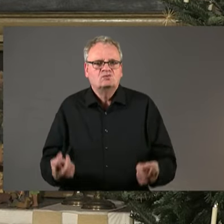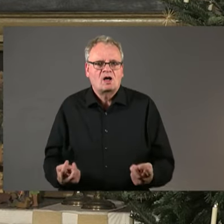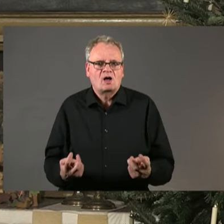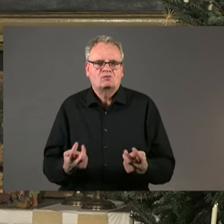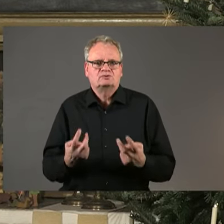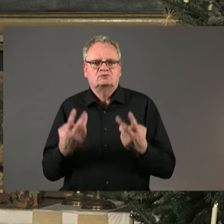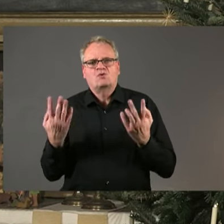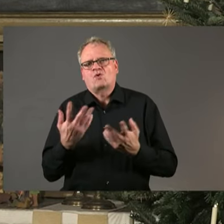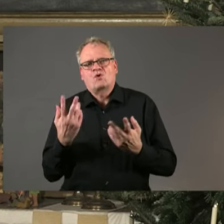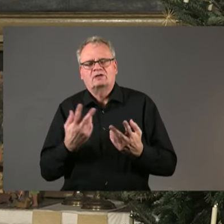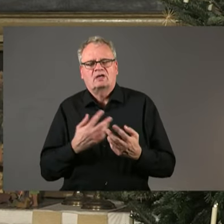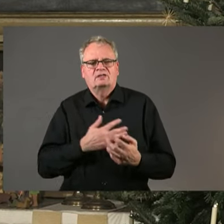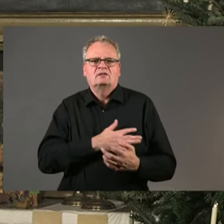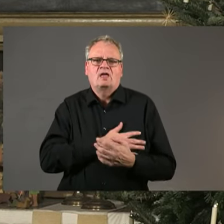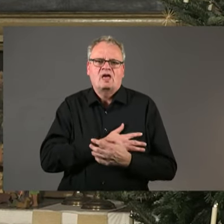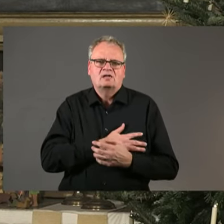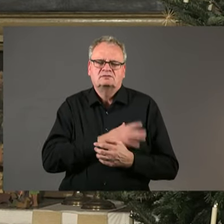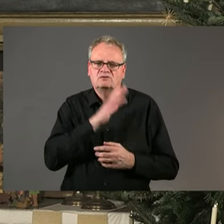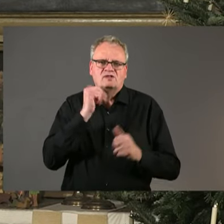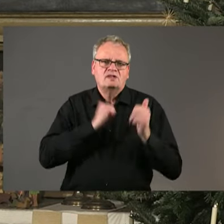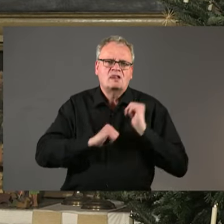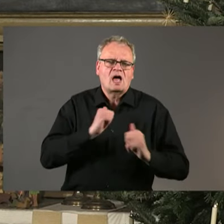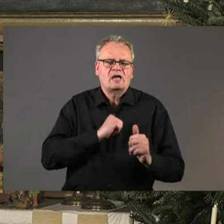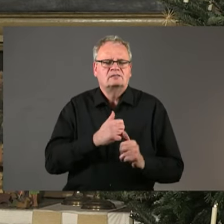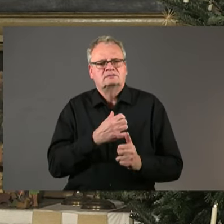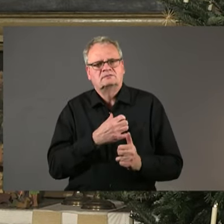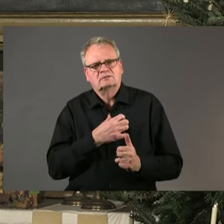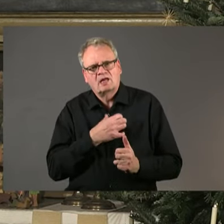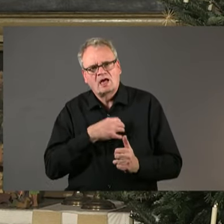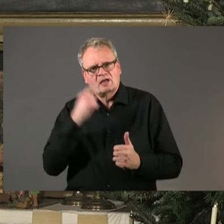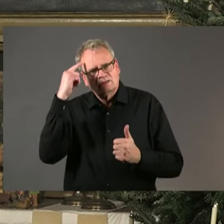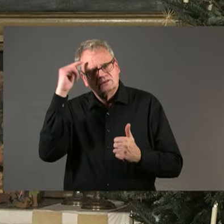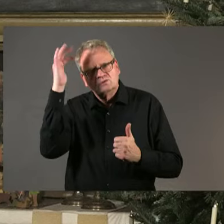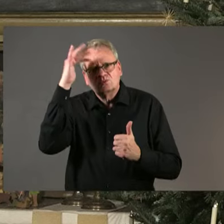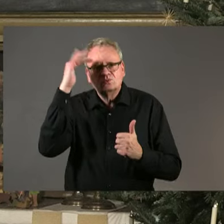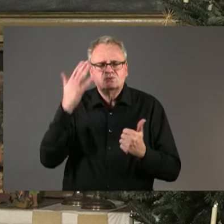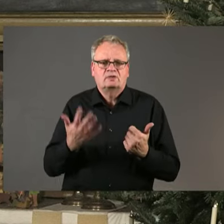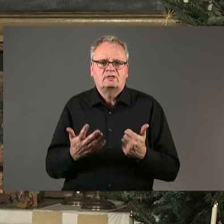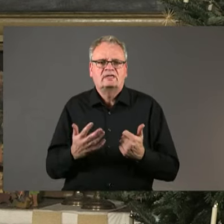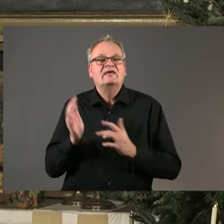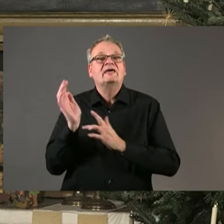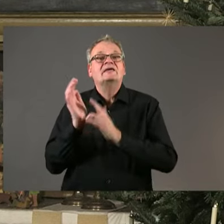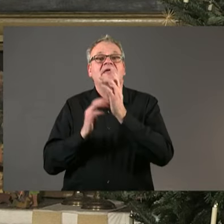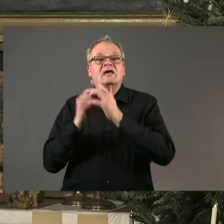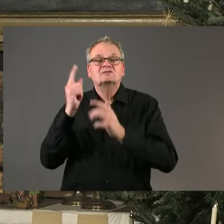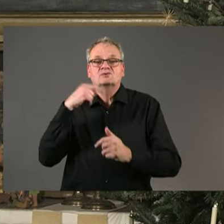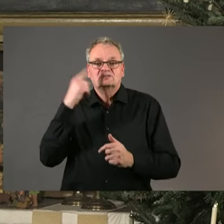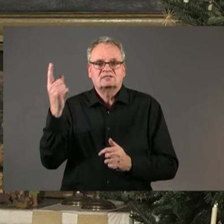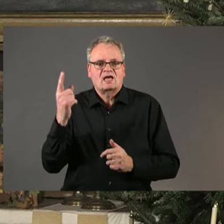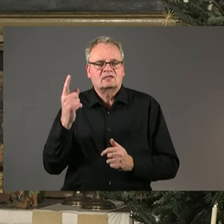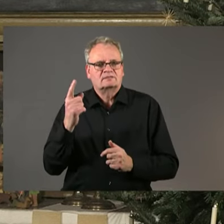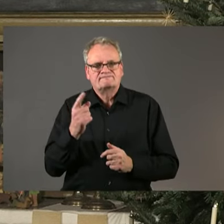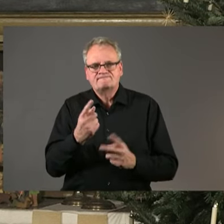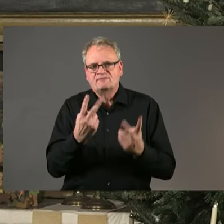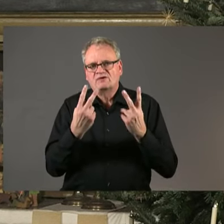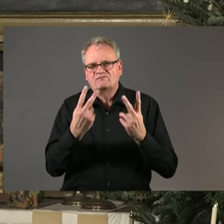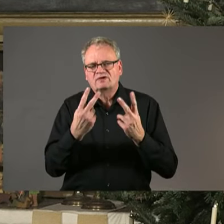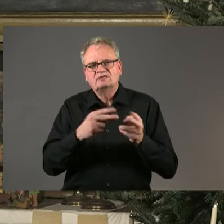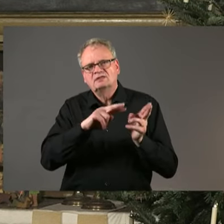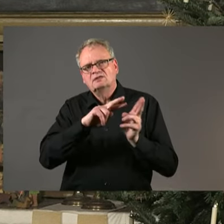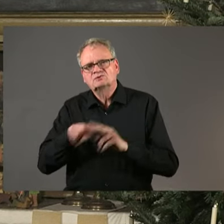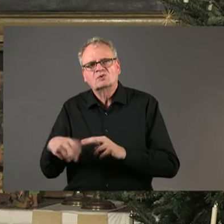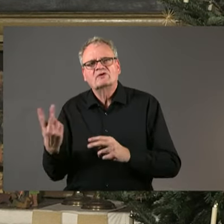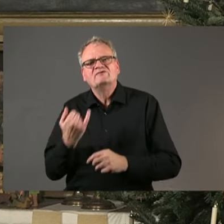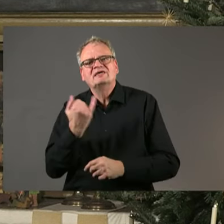voller Kummer und Sorgen ist? Jesus hat einmal gesagt, wenn ihr nicht werdet wie die Kinder, werdet ihr nicht